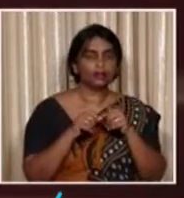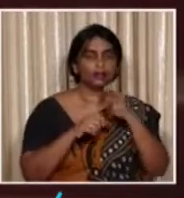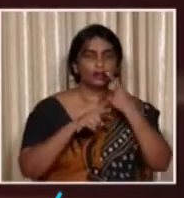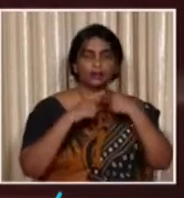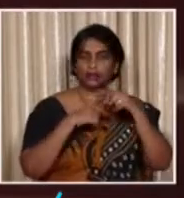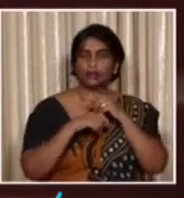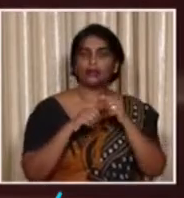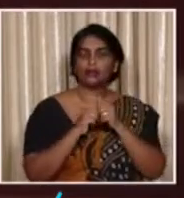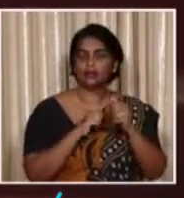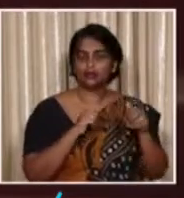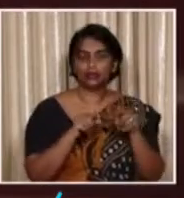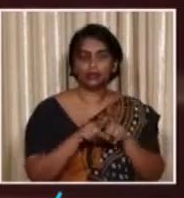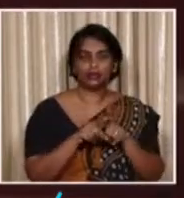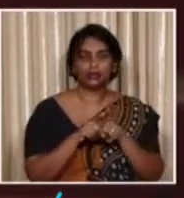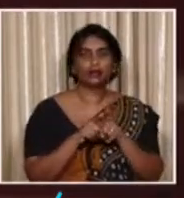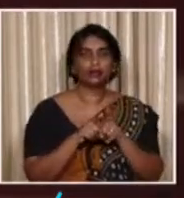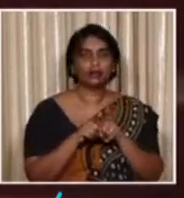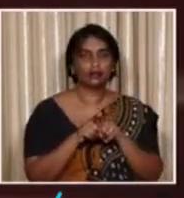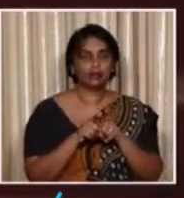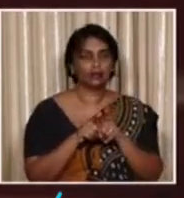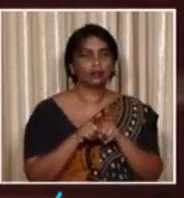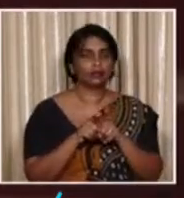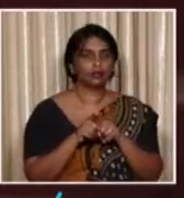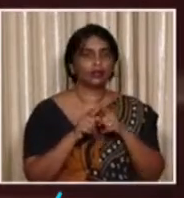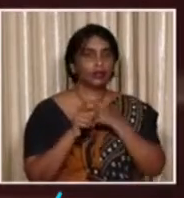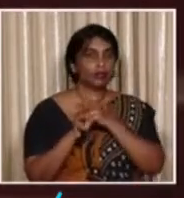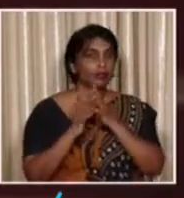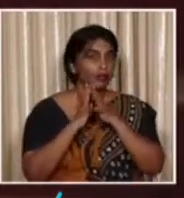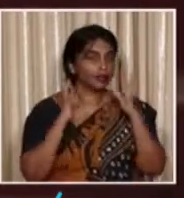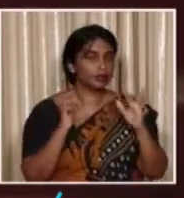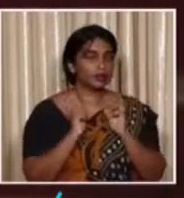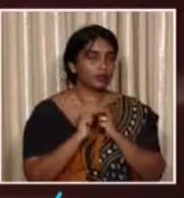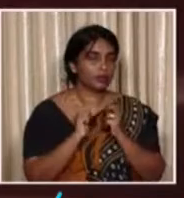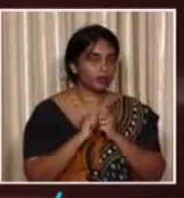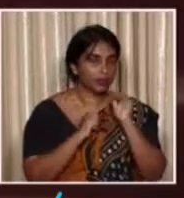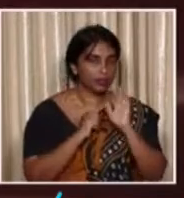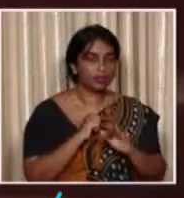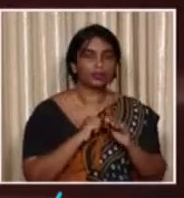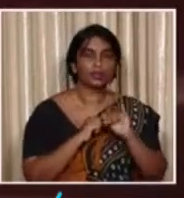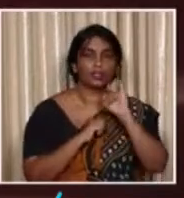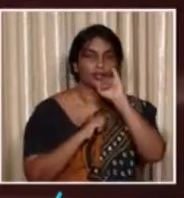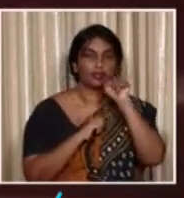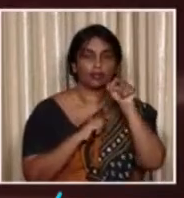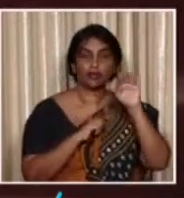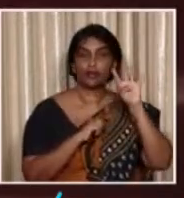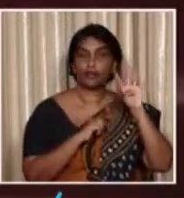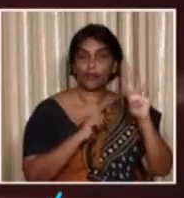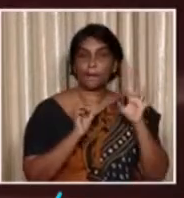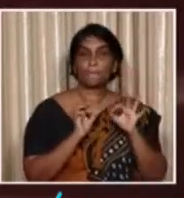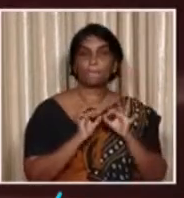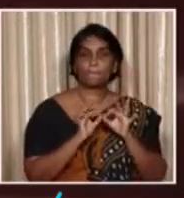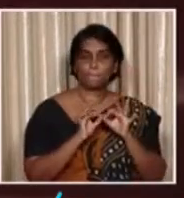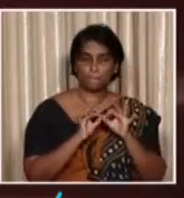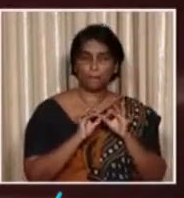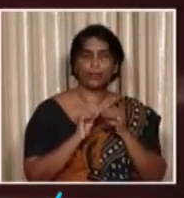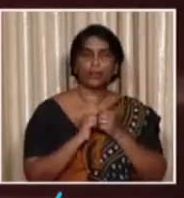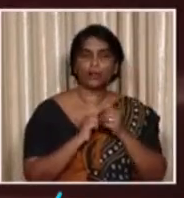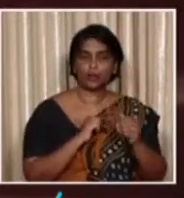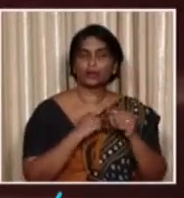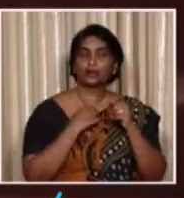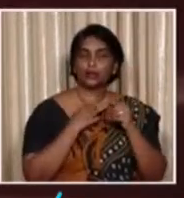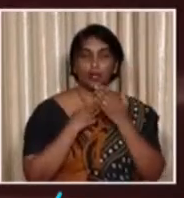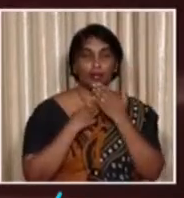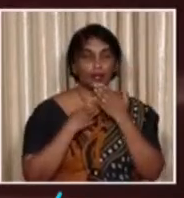Karun Idripatkarai. Edogara Garsababa, Tumani Mewage, Barapatala Karanak, 6.4 billion, billion higher the